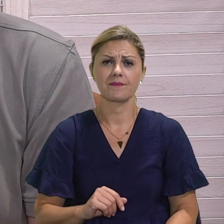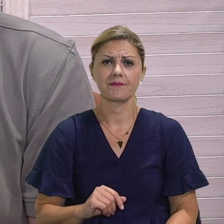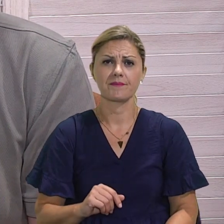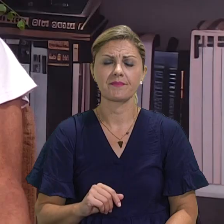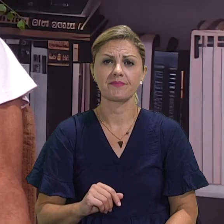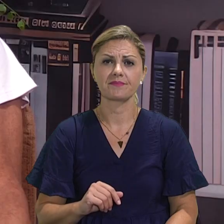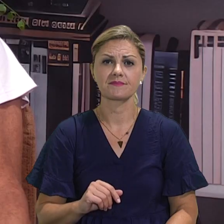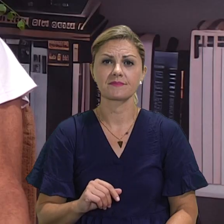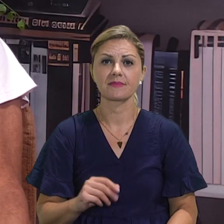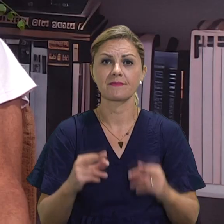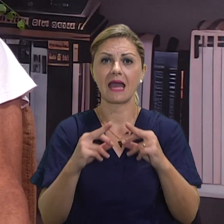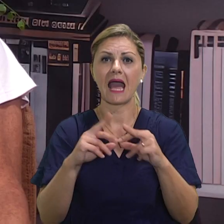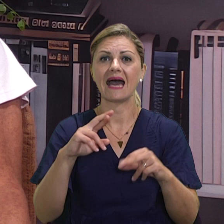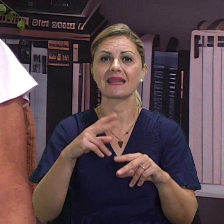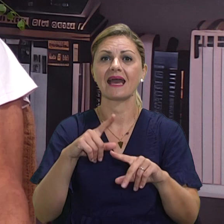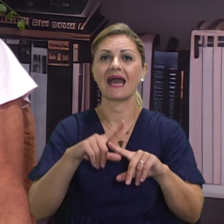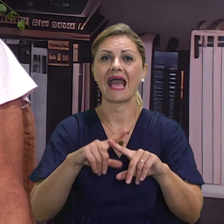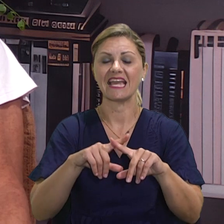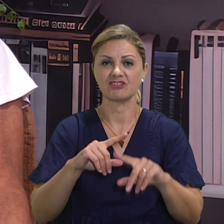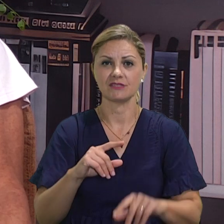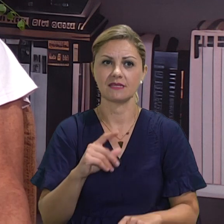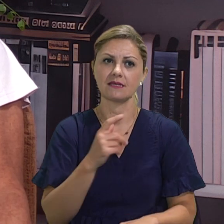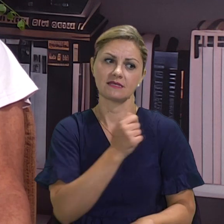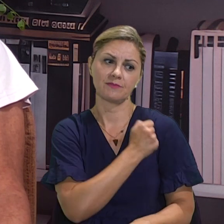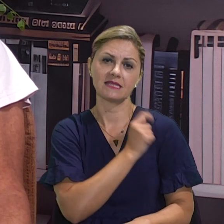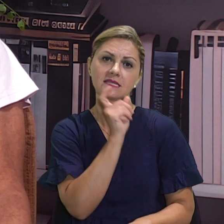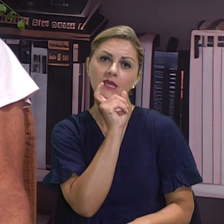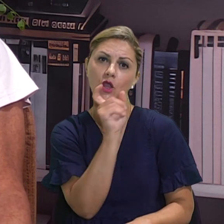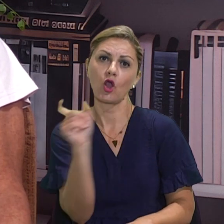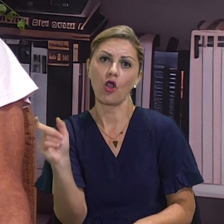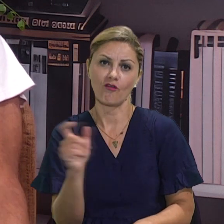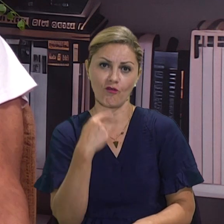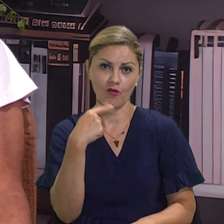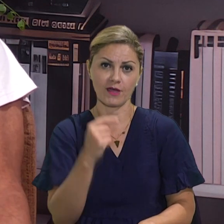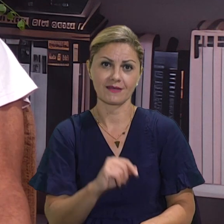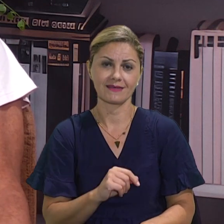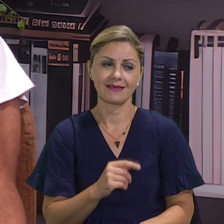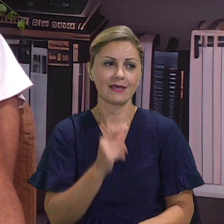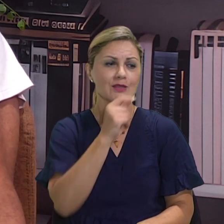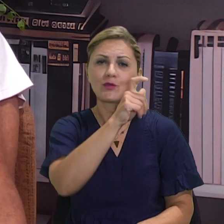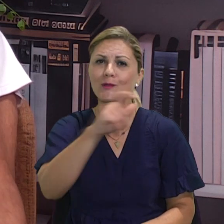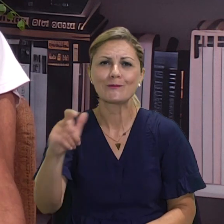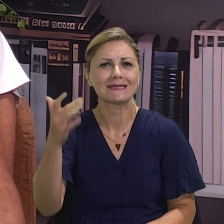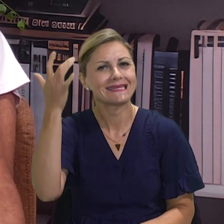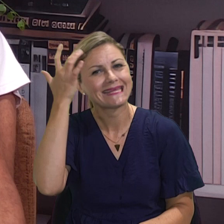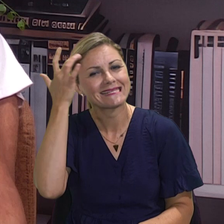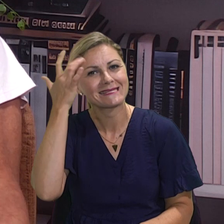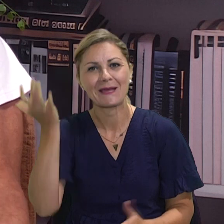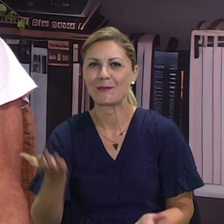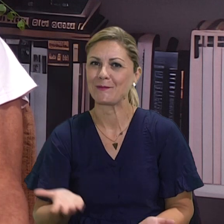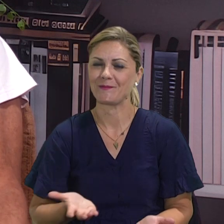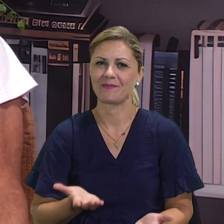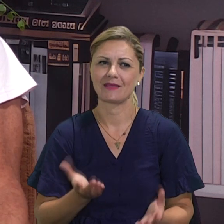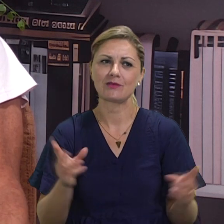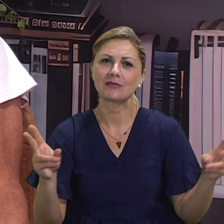prije, to je vrlo malo, jer imate onaj pojam takozvani arhaičnog splitskog govora. Da. To je stari splitski govor kojega ljudi jednostavno ne znaju, ga nisu